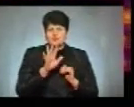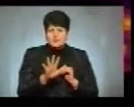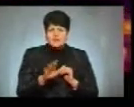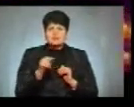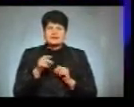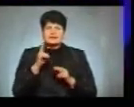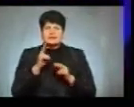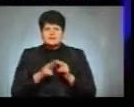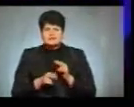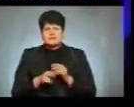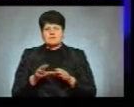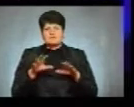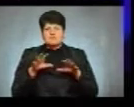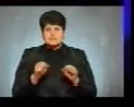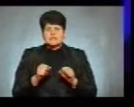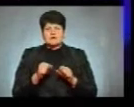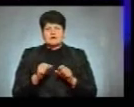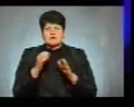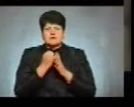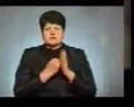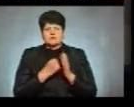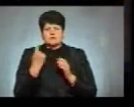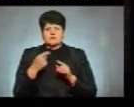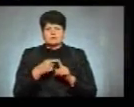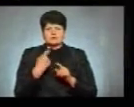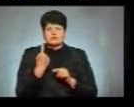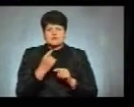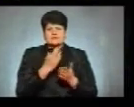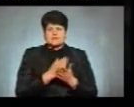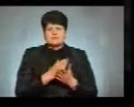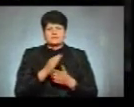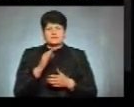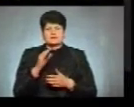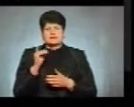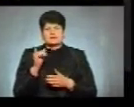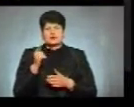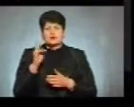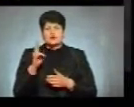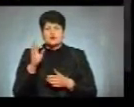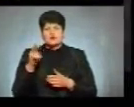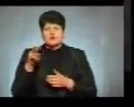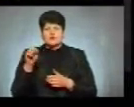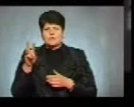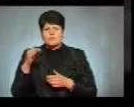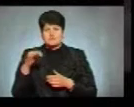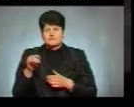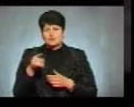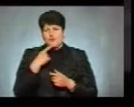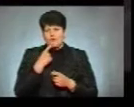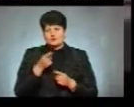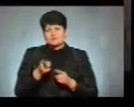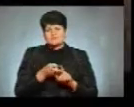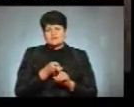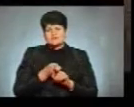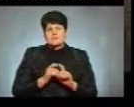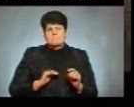кінцевим бенефіціарним власником телеканалу «1+1» є олігарх Ігор Коломойський. Сам Зеленський каже, що з Коломойським його пов'язують